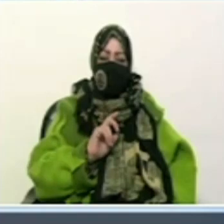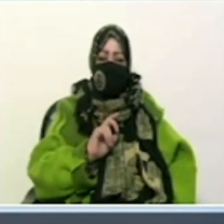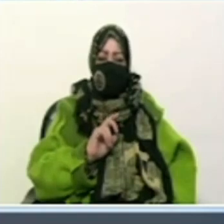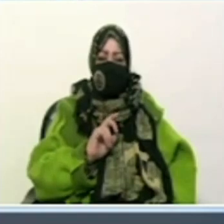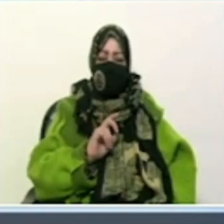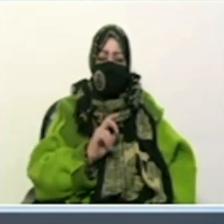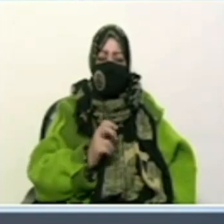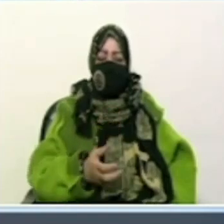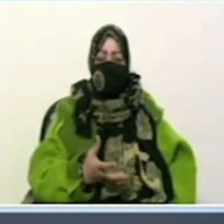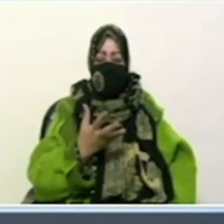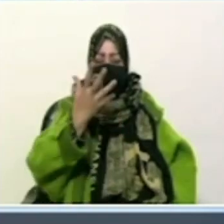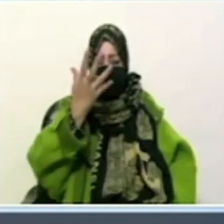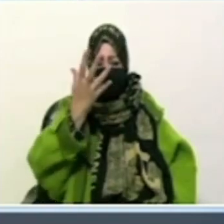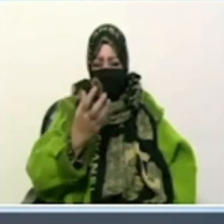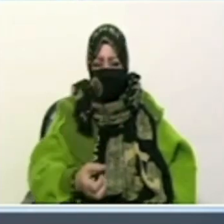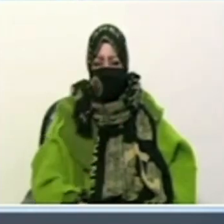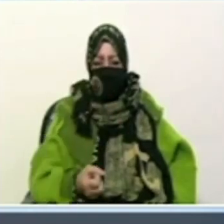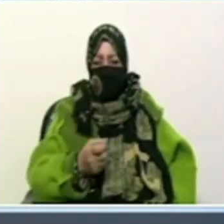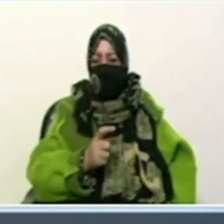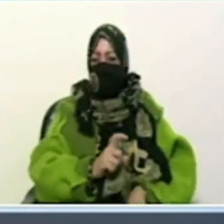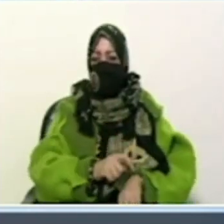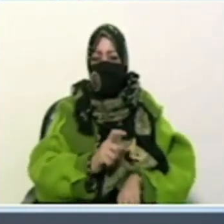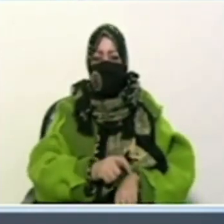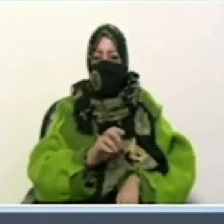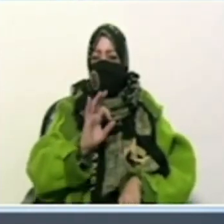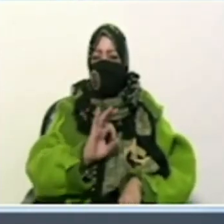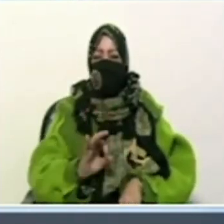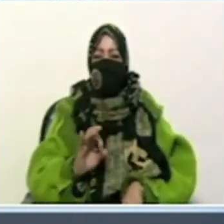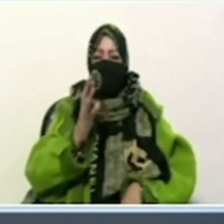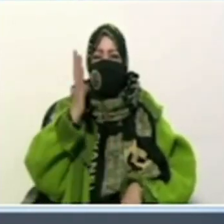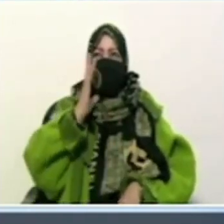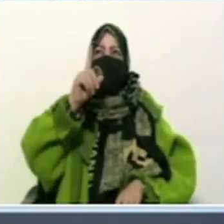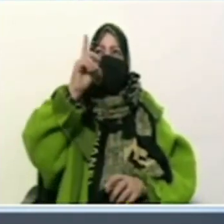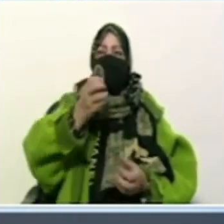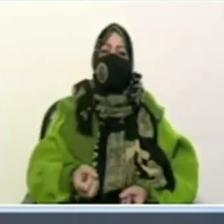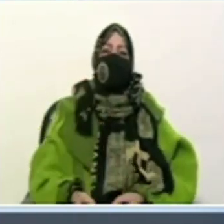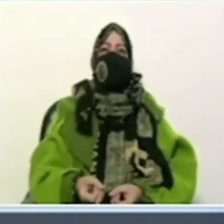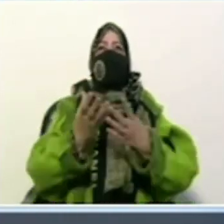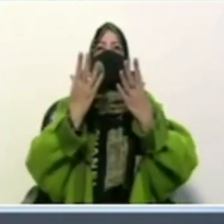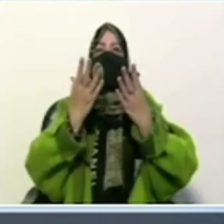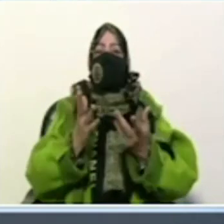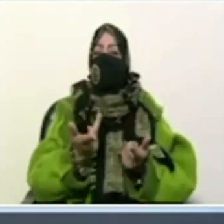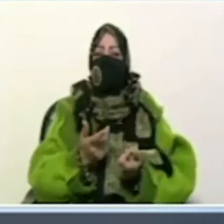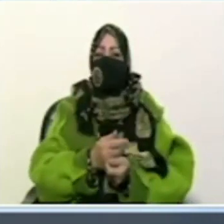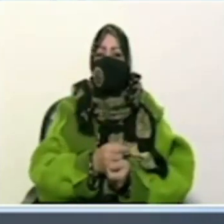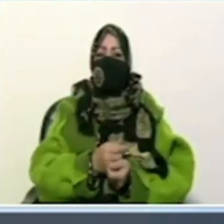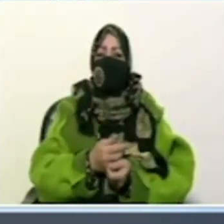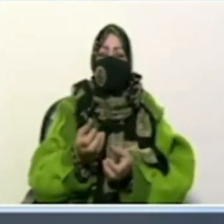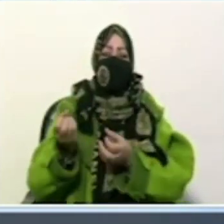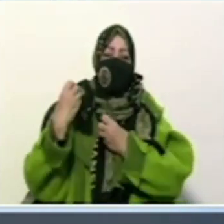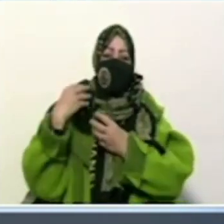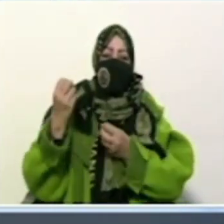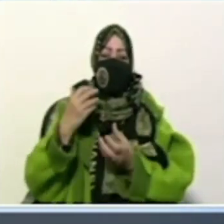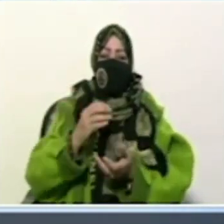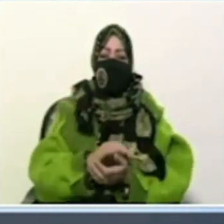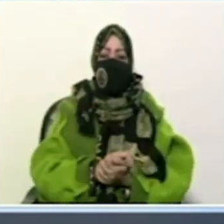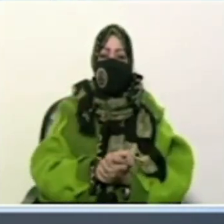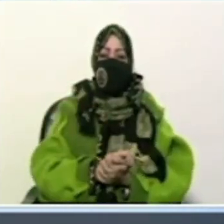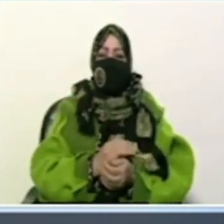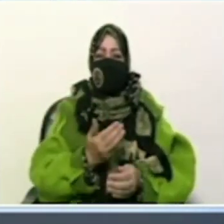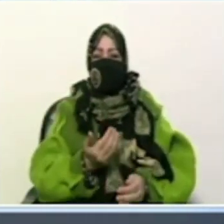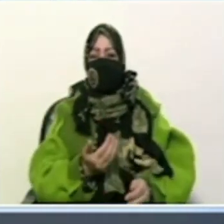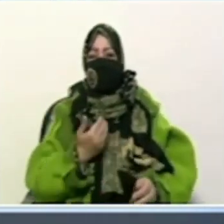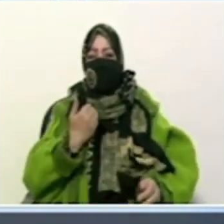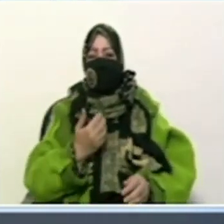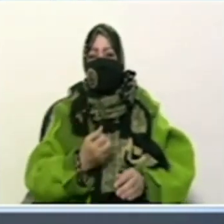هي قالت أقوم قبل الفجر بساعة فأصلي من الركعات ما يتيسر وثم أصلي الشفع والوتر، فهذا نعم هو